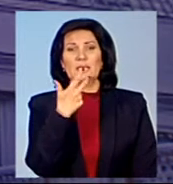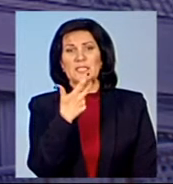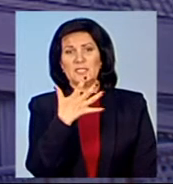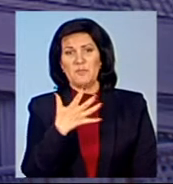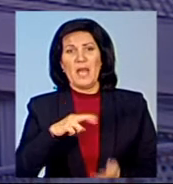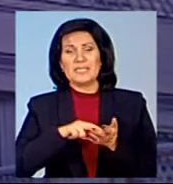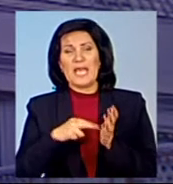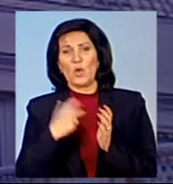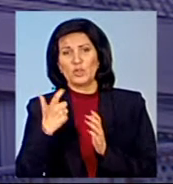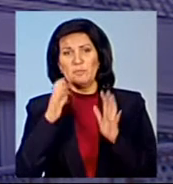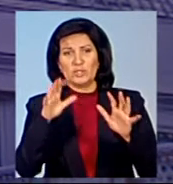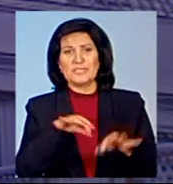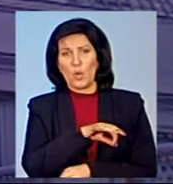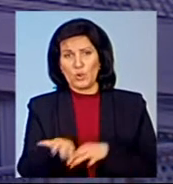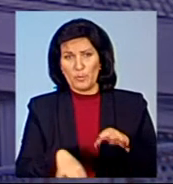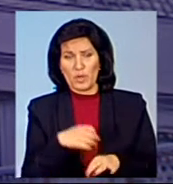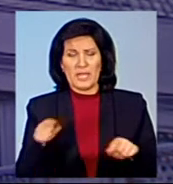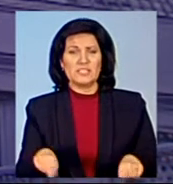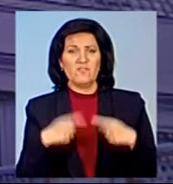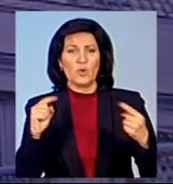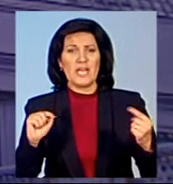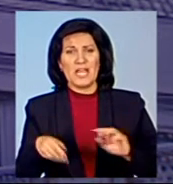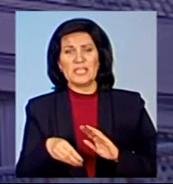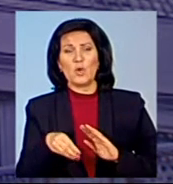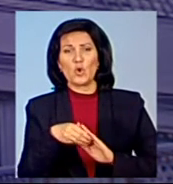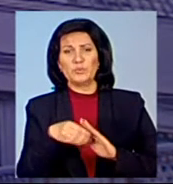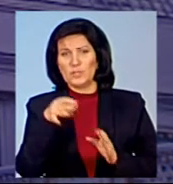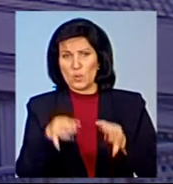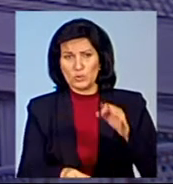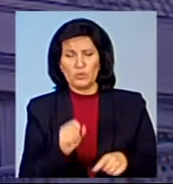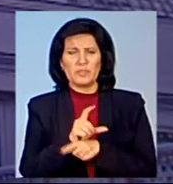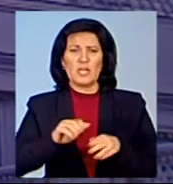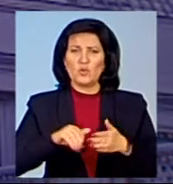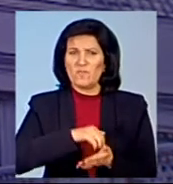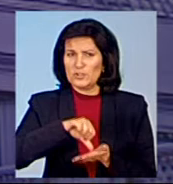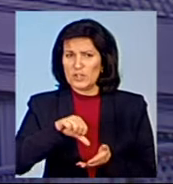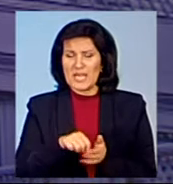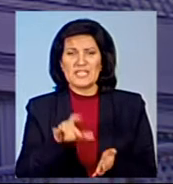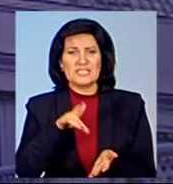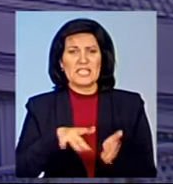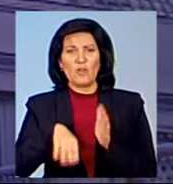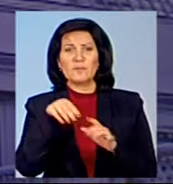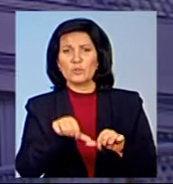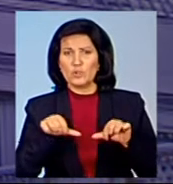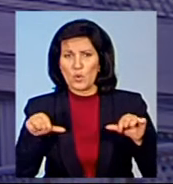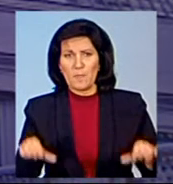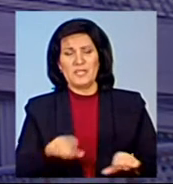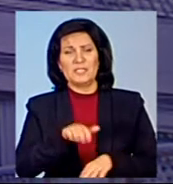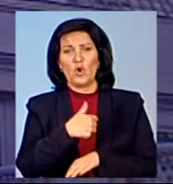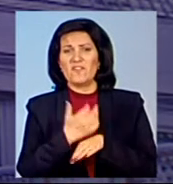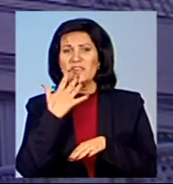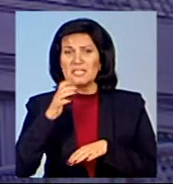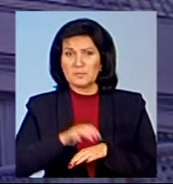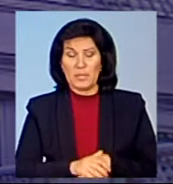35 економічних законопроєктів, створення антикорупційного суду, призначення нових членів Центральної виборчої комісії та голови